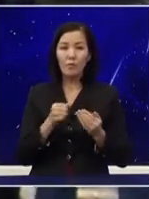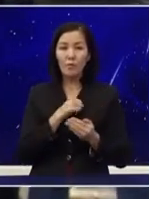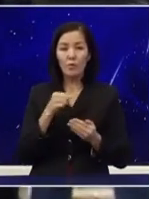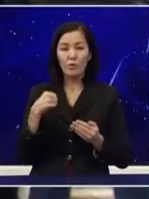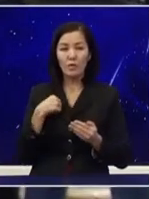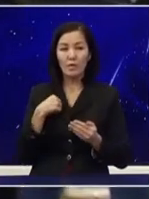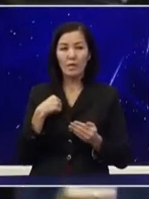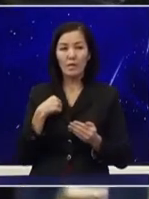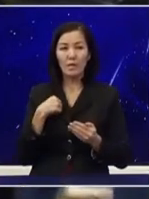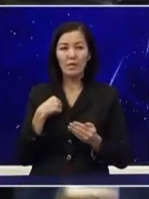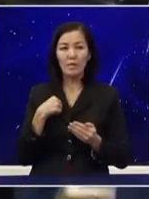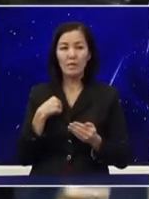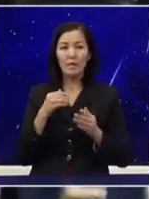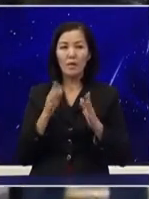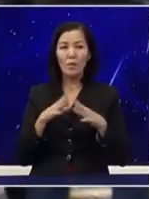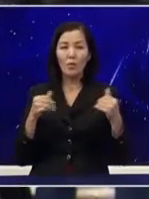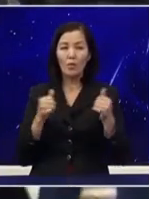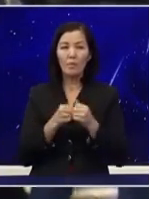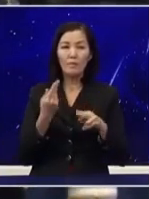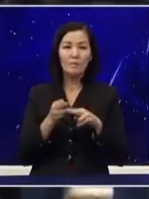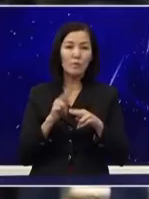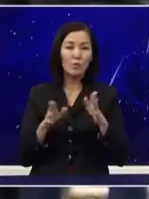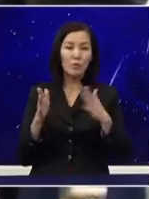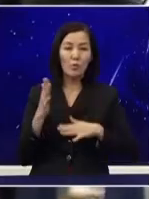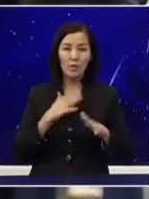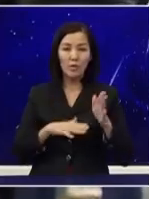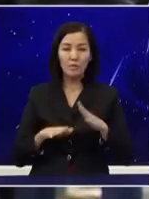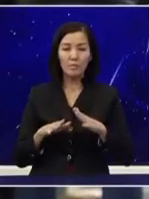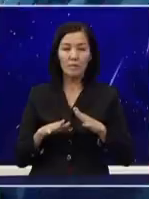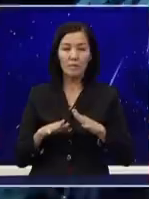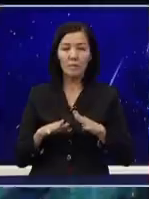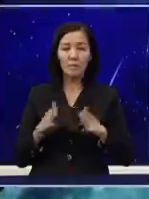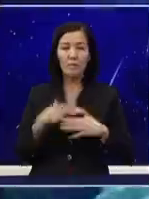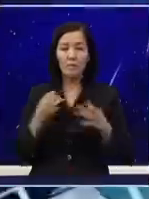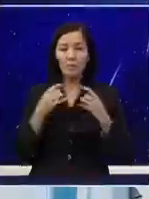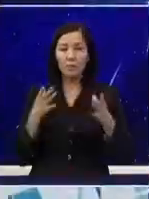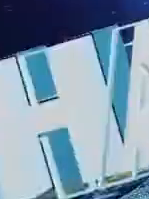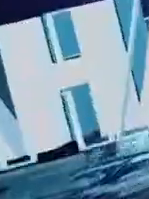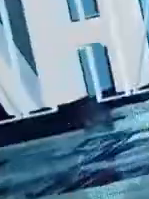шығар. Сол енді біз бала шағам үшін өте қуаныштымыз. Осындай біздер үшін бұл той.